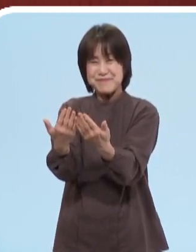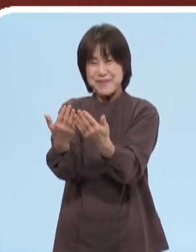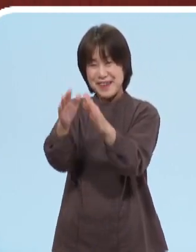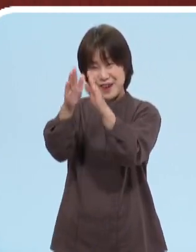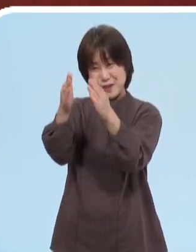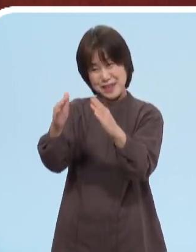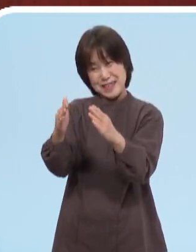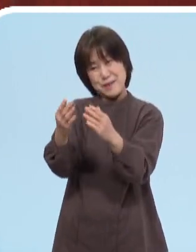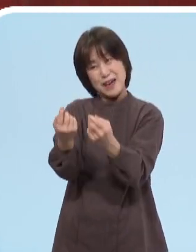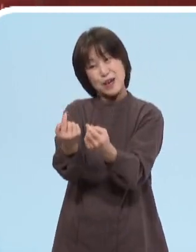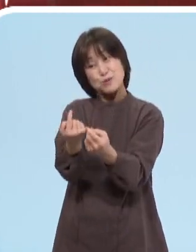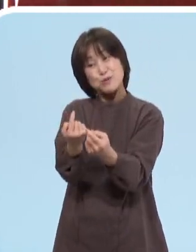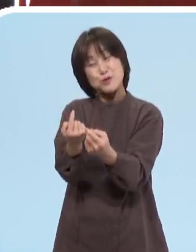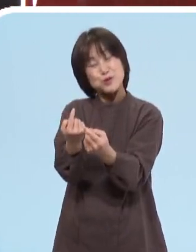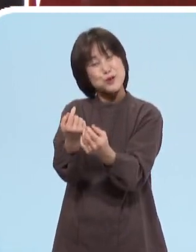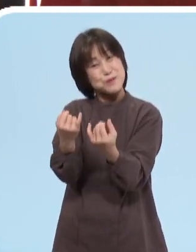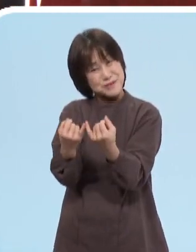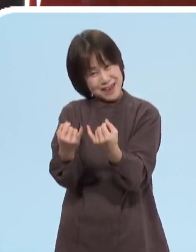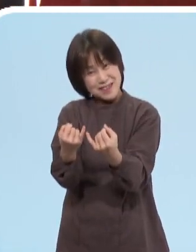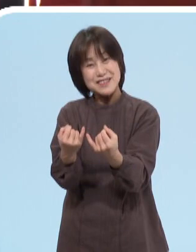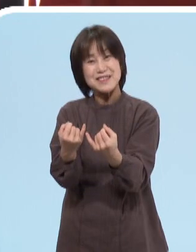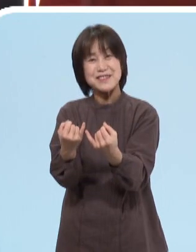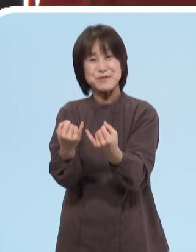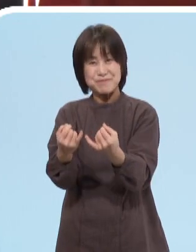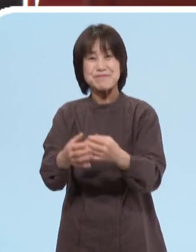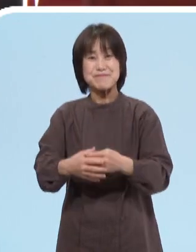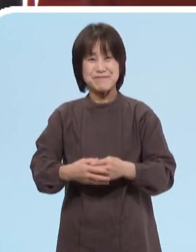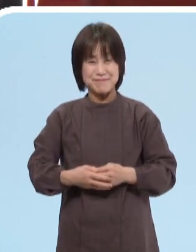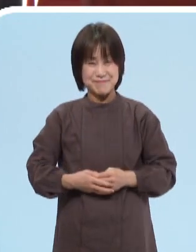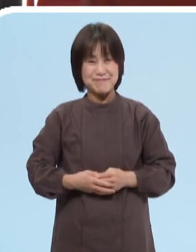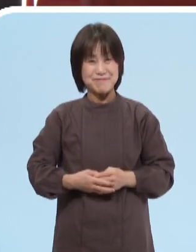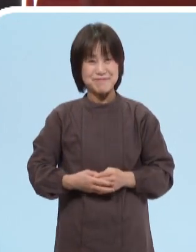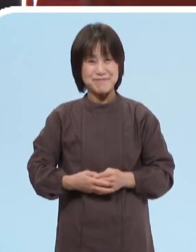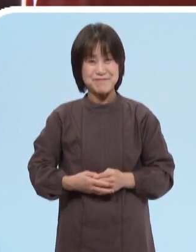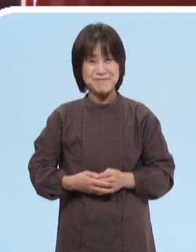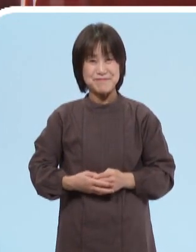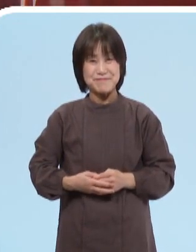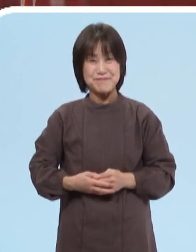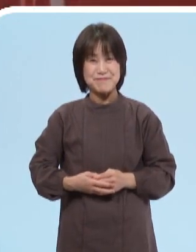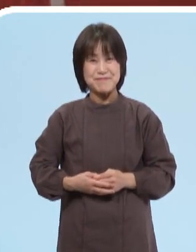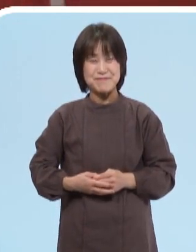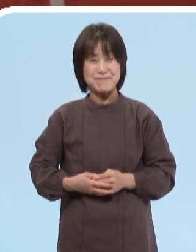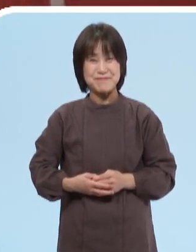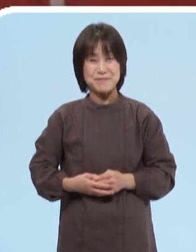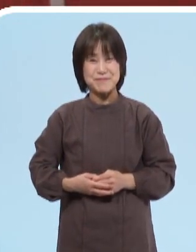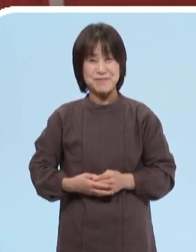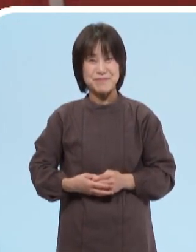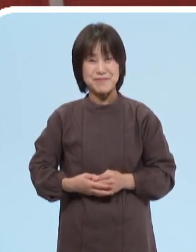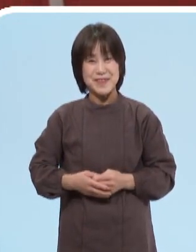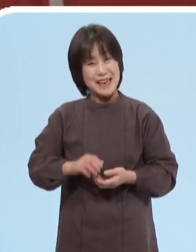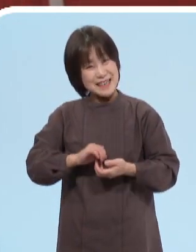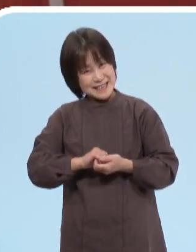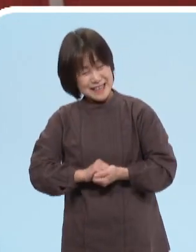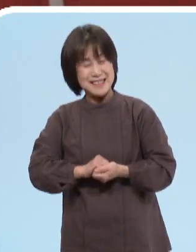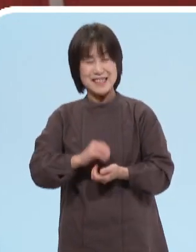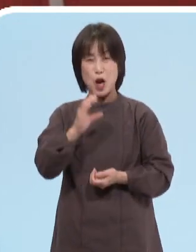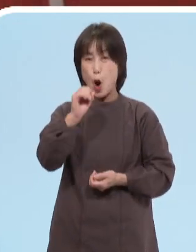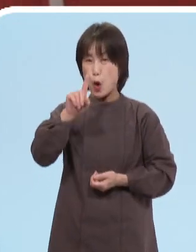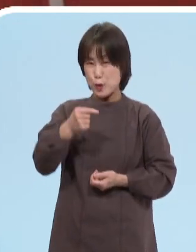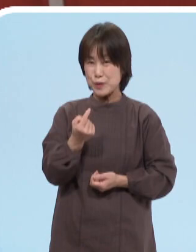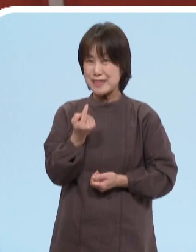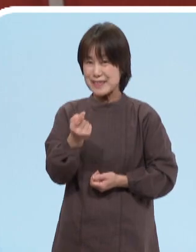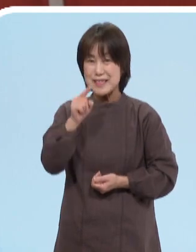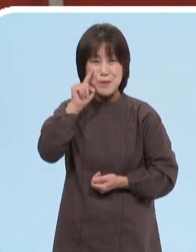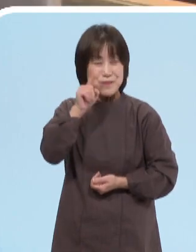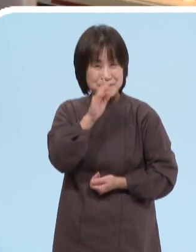て、仏様がこうお迎えに来る様子をこう演出できるということで、ぜひ実物を、ね、見